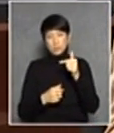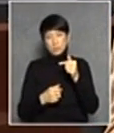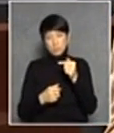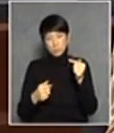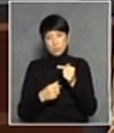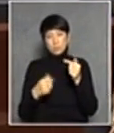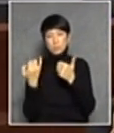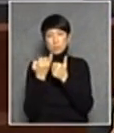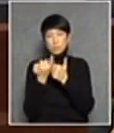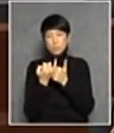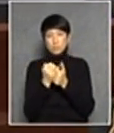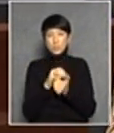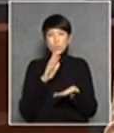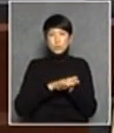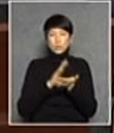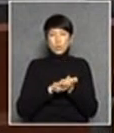同學的獎學金。